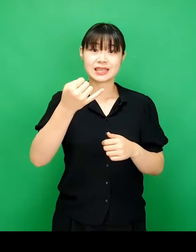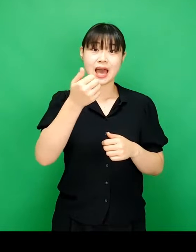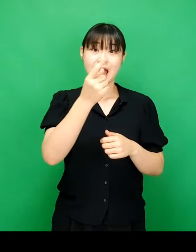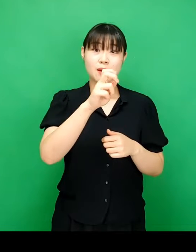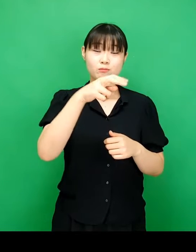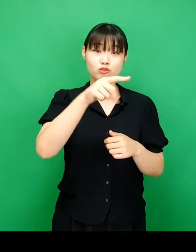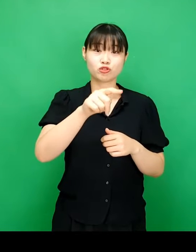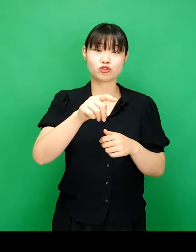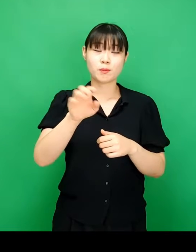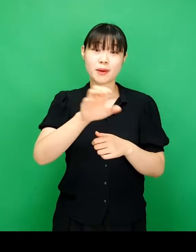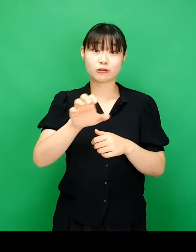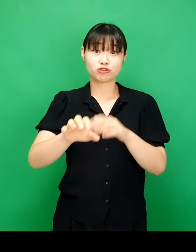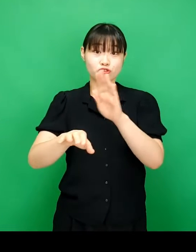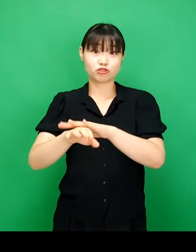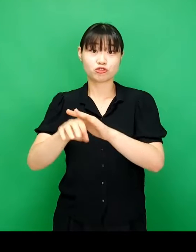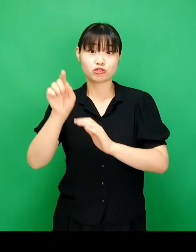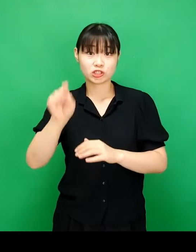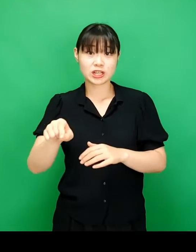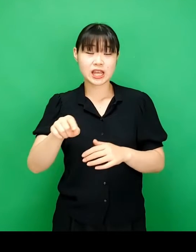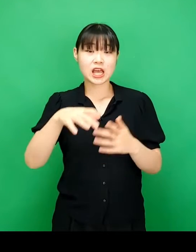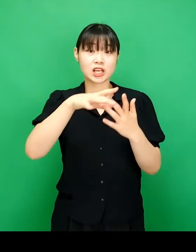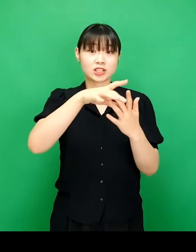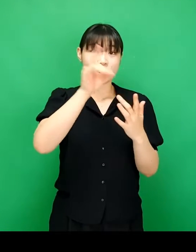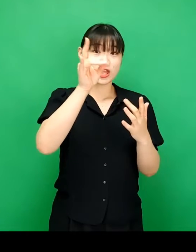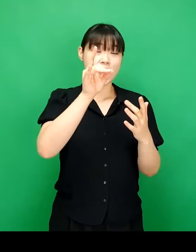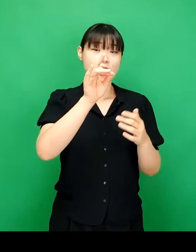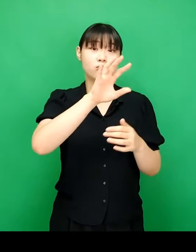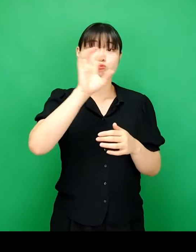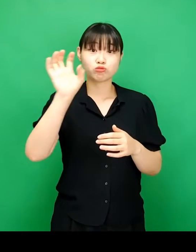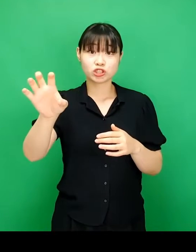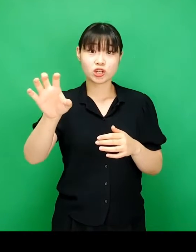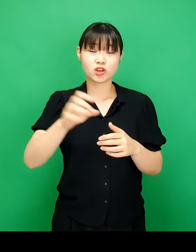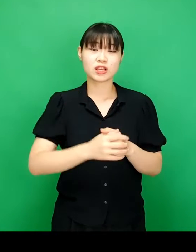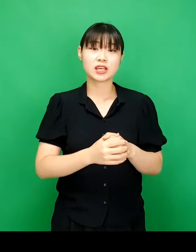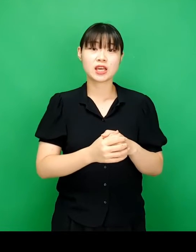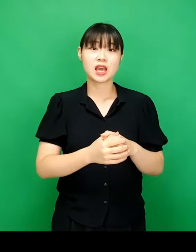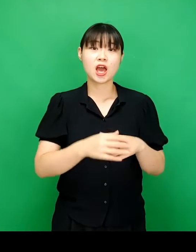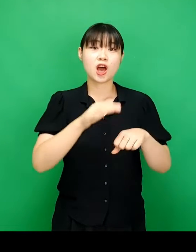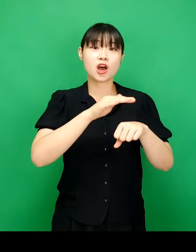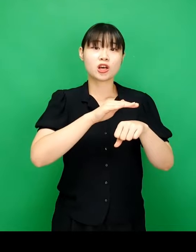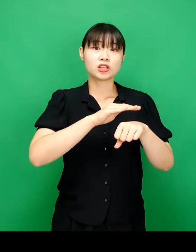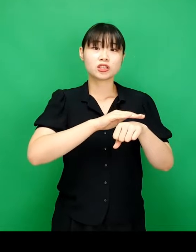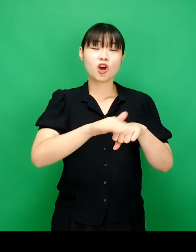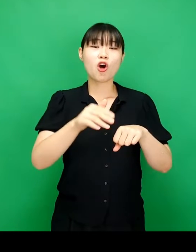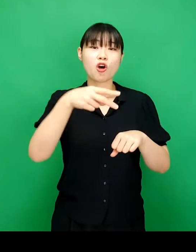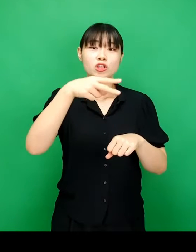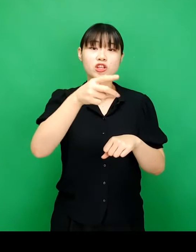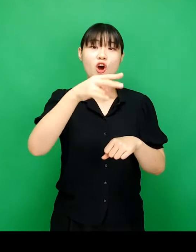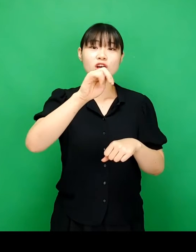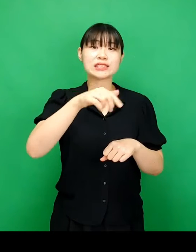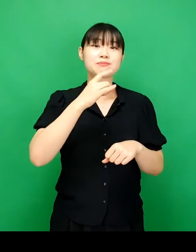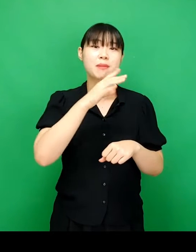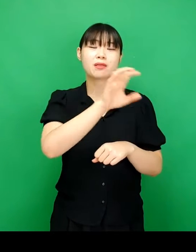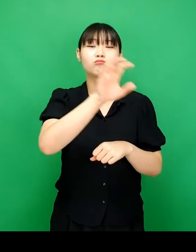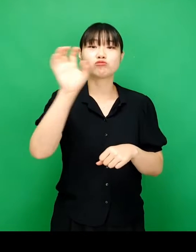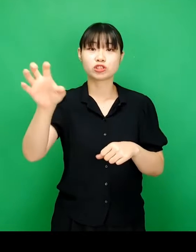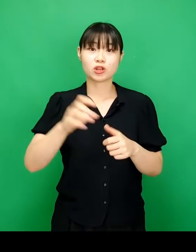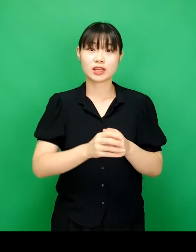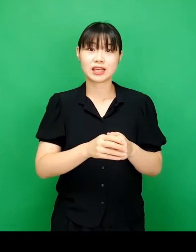함수를 입력한 칸에 마우스를 우클릭하고 선택하여 붙여넣기, 서식만 붙여넣기를